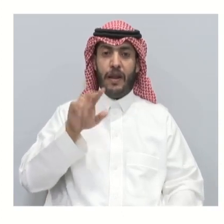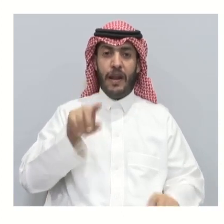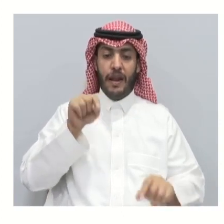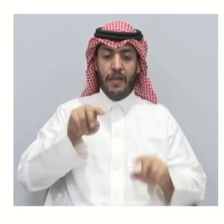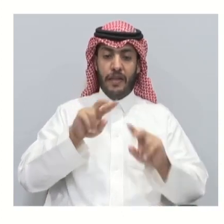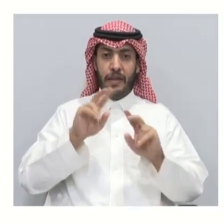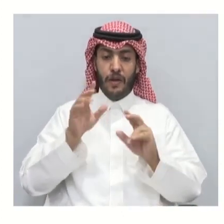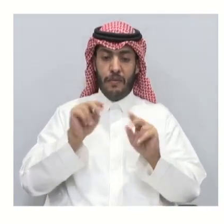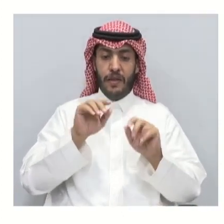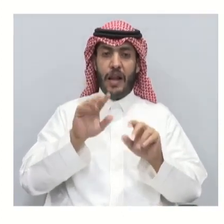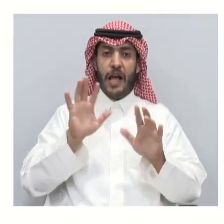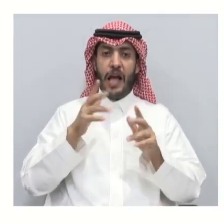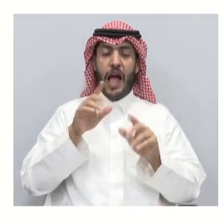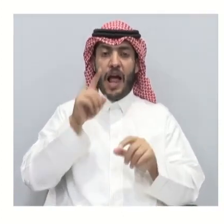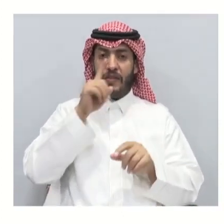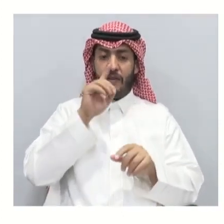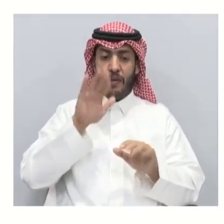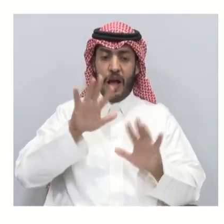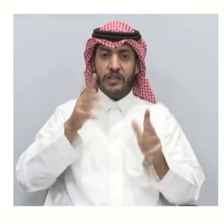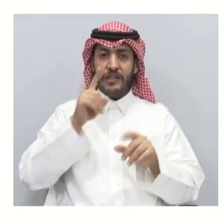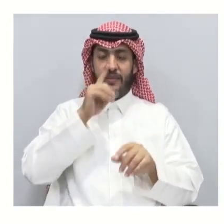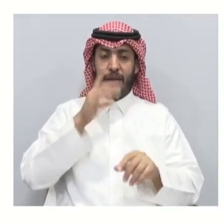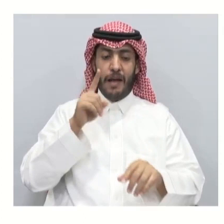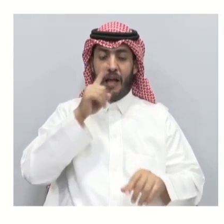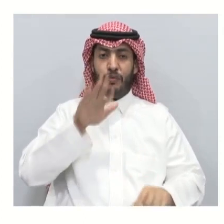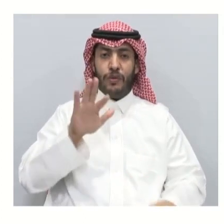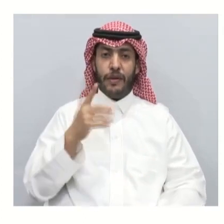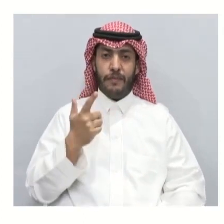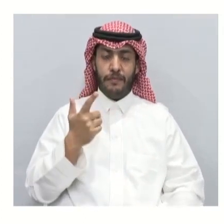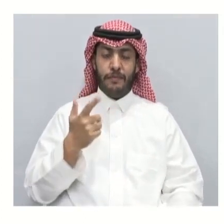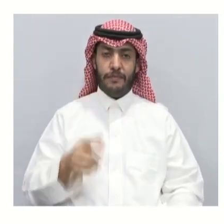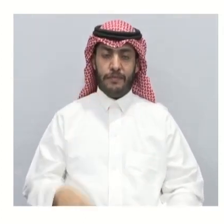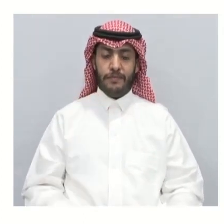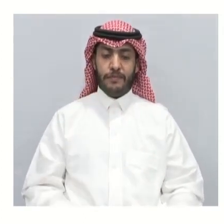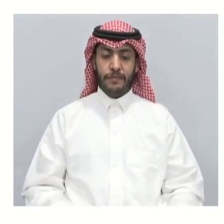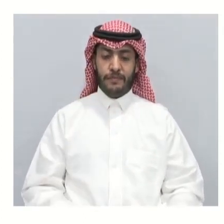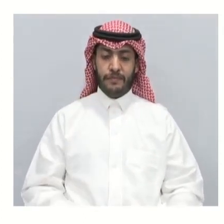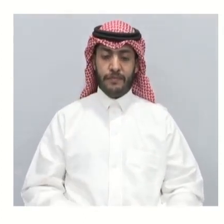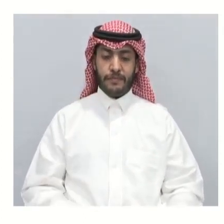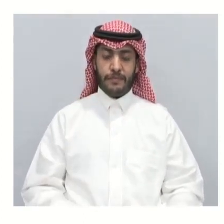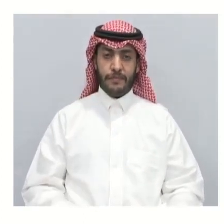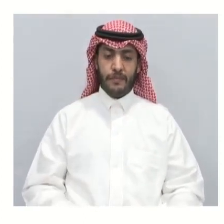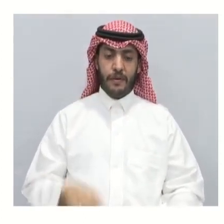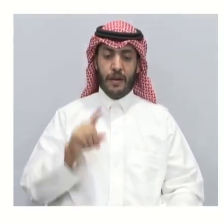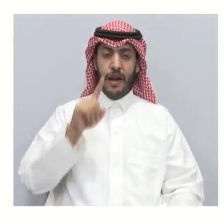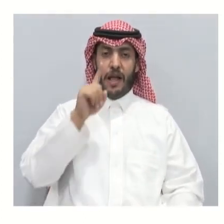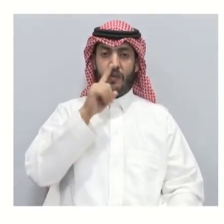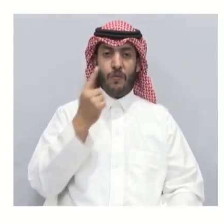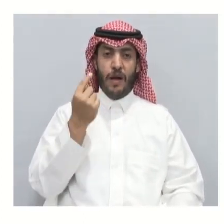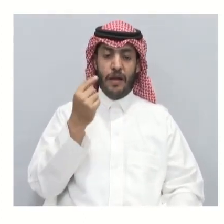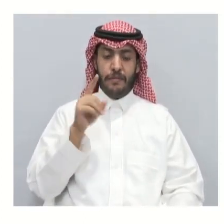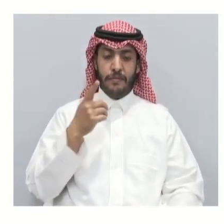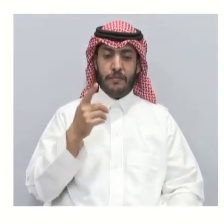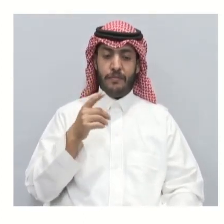يمثل عدد الاشياء الصفراء كم عدد الاشياء الصفراء هنا بارك الله فيكم فقط هذا الشيء هو الذي باللون